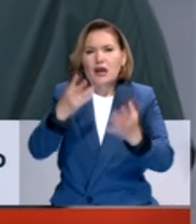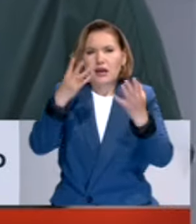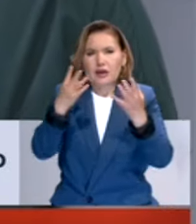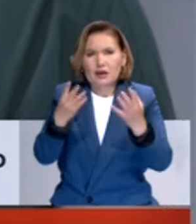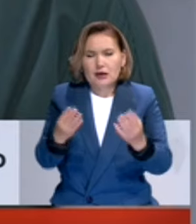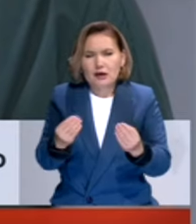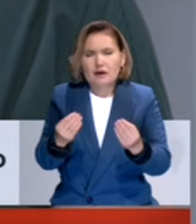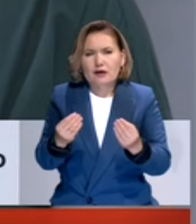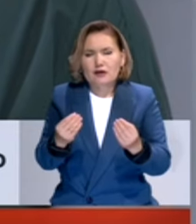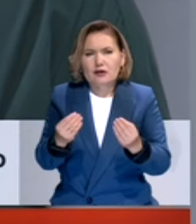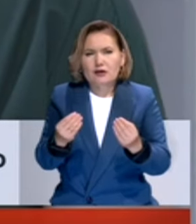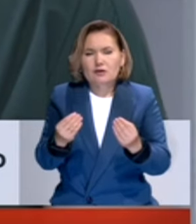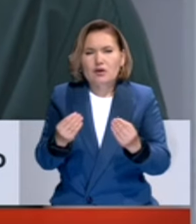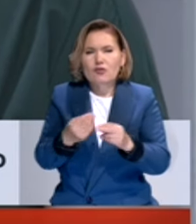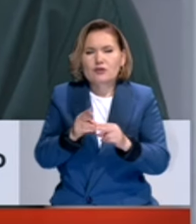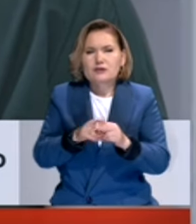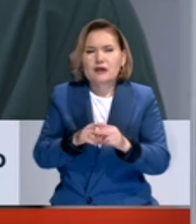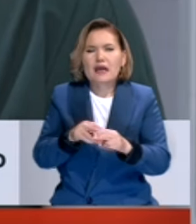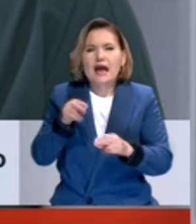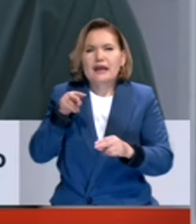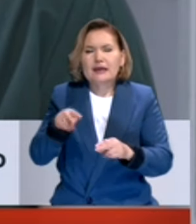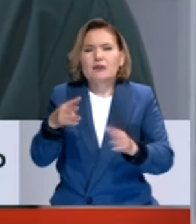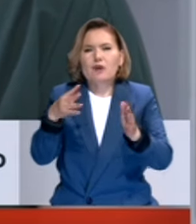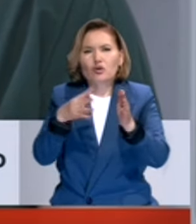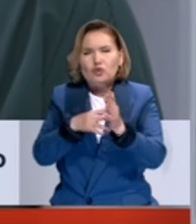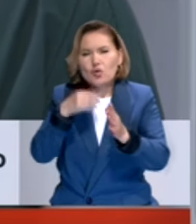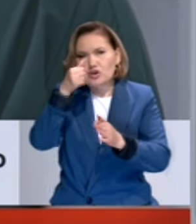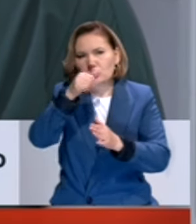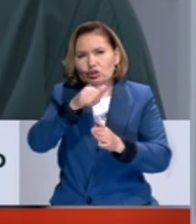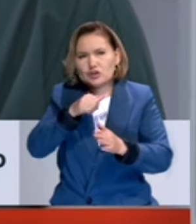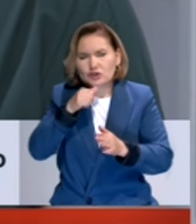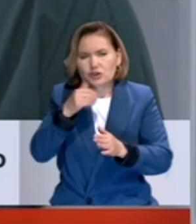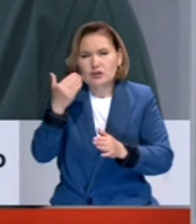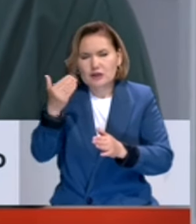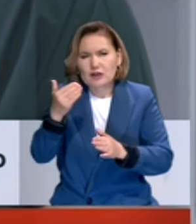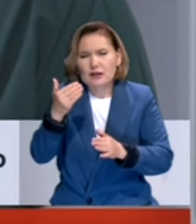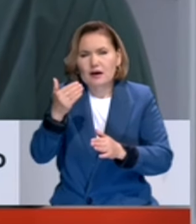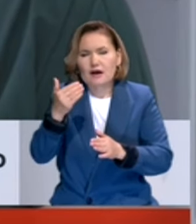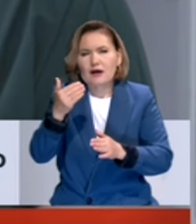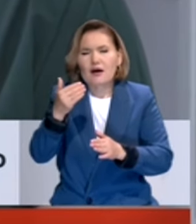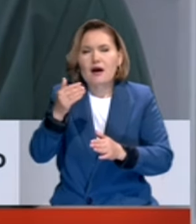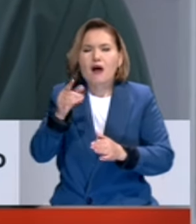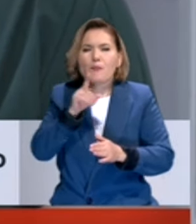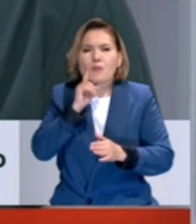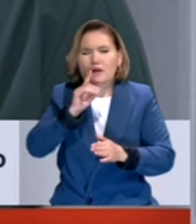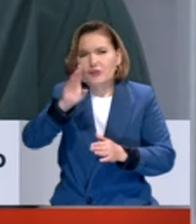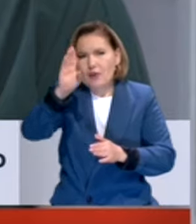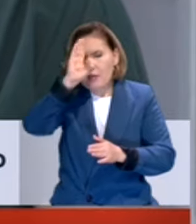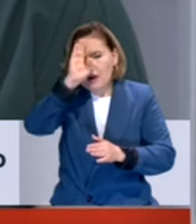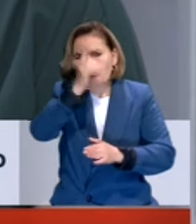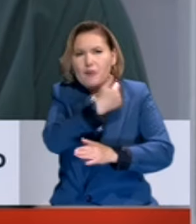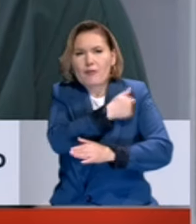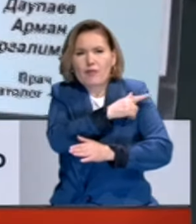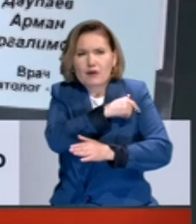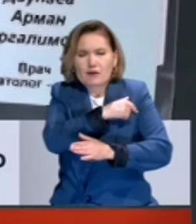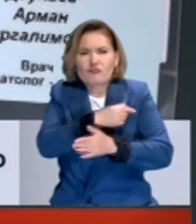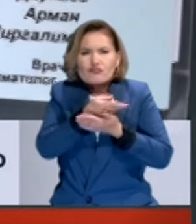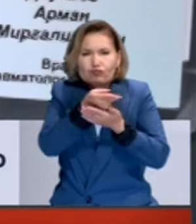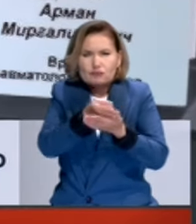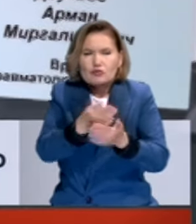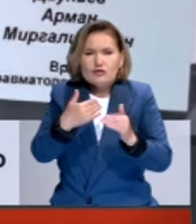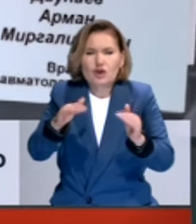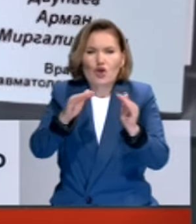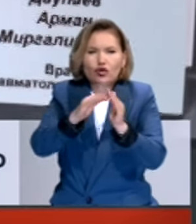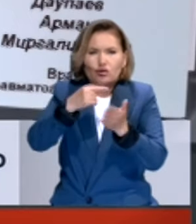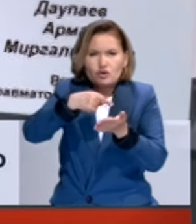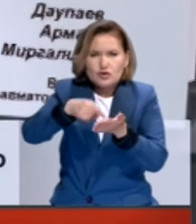2009 жылғы пациент ол 2 жұмадан кейін біздің отделеңден шығарылды амбулаторлық наблюденияға.